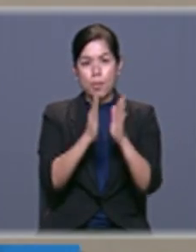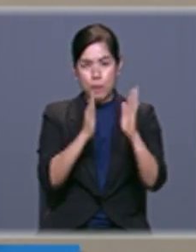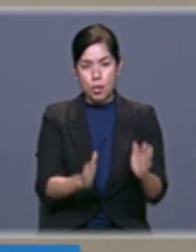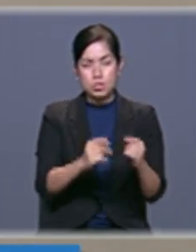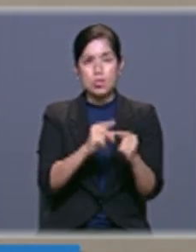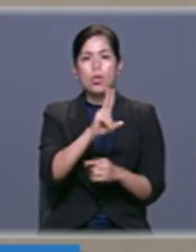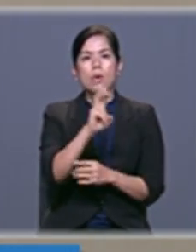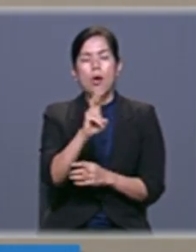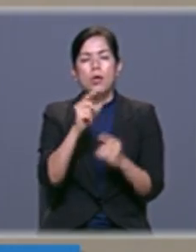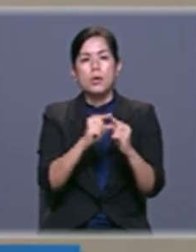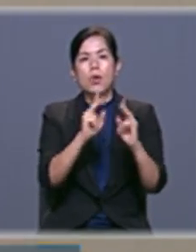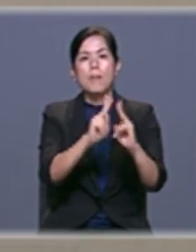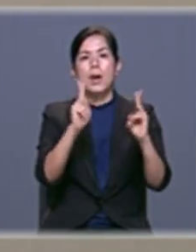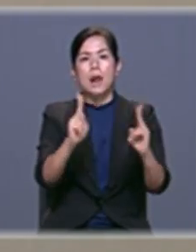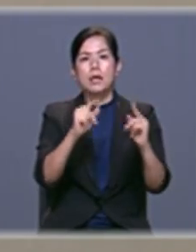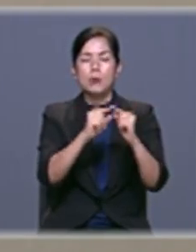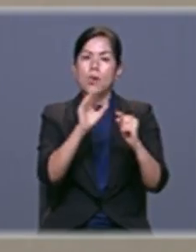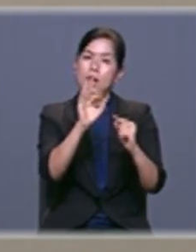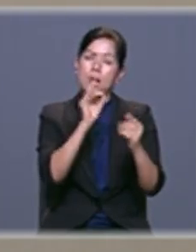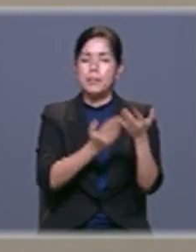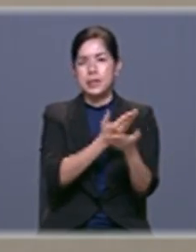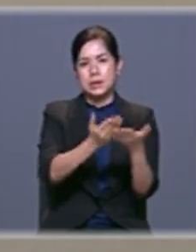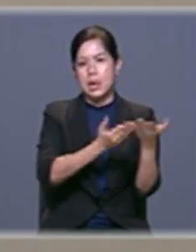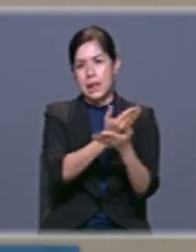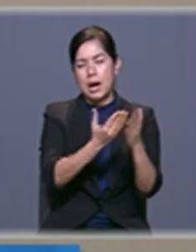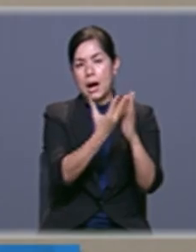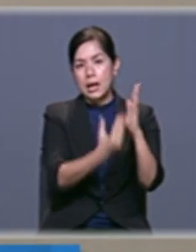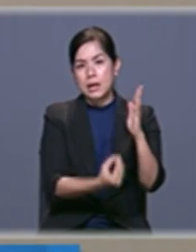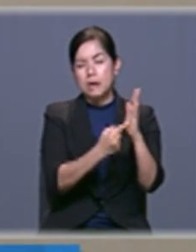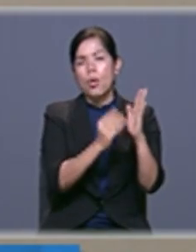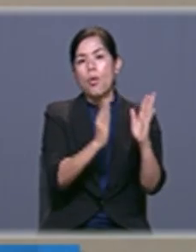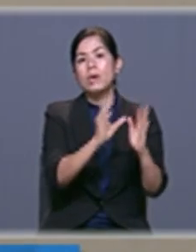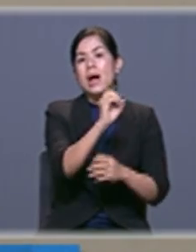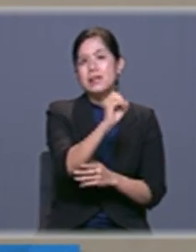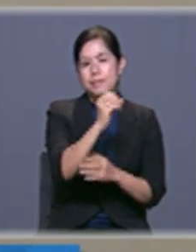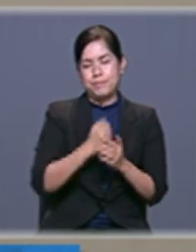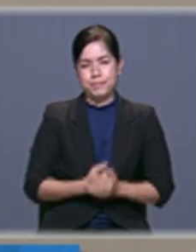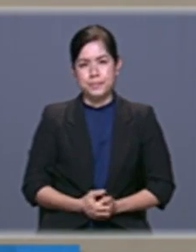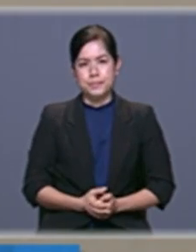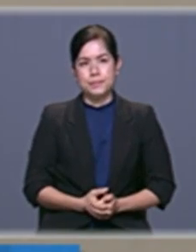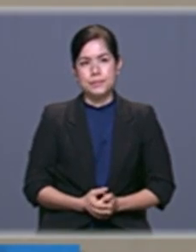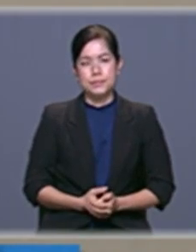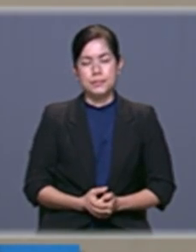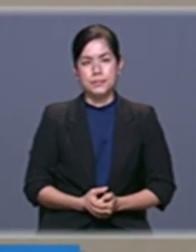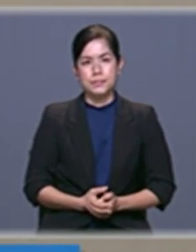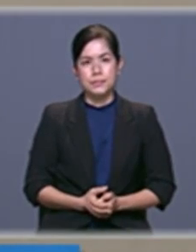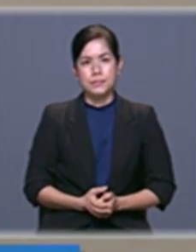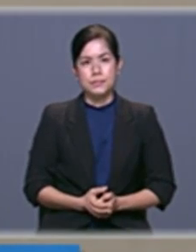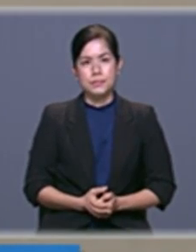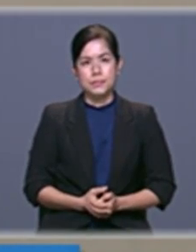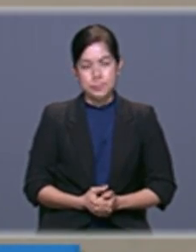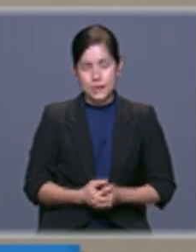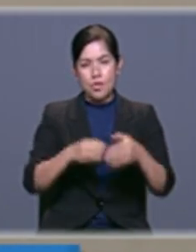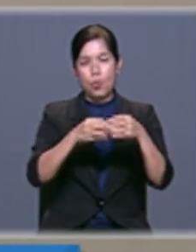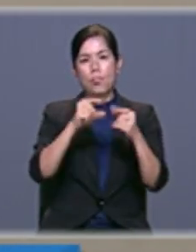ขากำลังคัดกรองกันอยู่ในคณะกรรมการที่ตั้งไปแล้วนั่นแหละนะให้เหลือ50คนใช่ไหมบวกอะไรนิดหน่อยสำหรับสวแต่